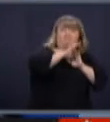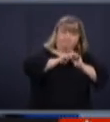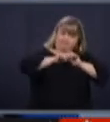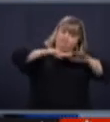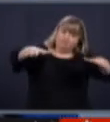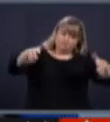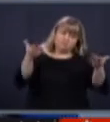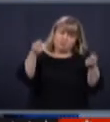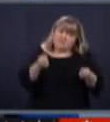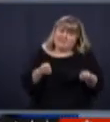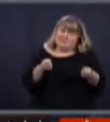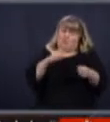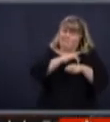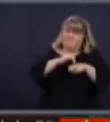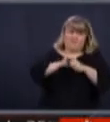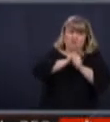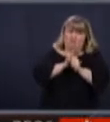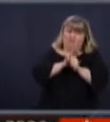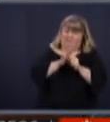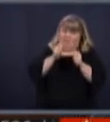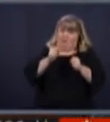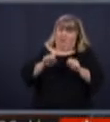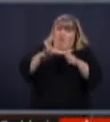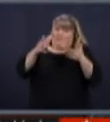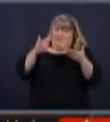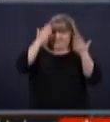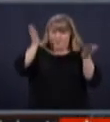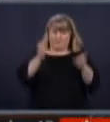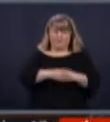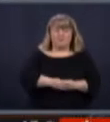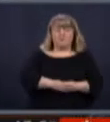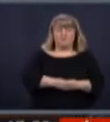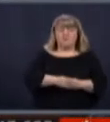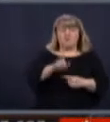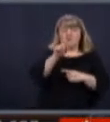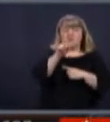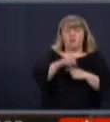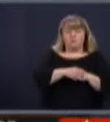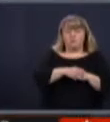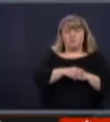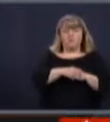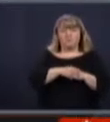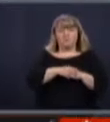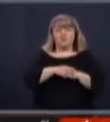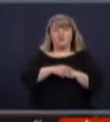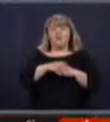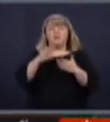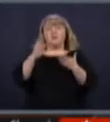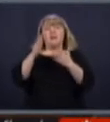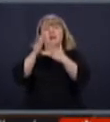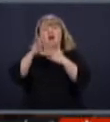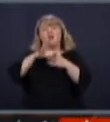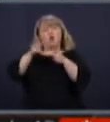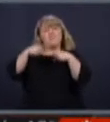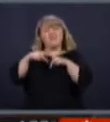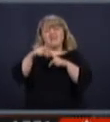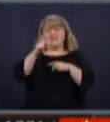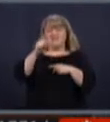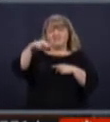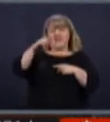surprises. Ma deuxième question, c'est un peu en lien avec ça, parce qu'il y a certains pays, dont le Danemark, entre autres, qui a décidé, au